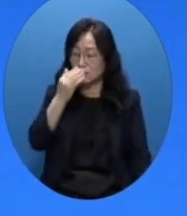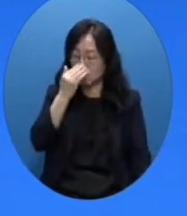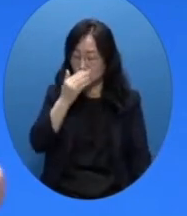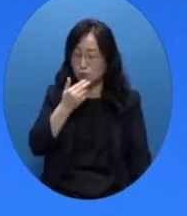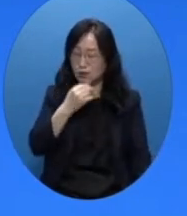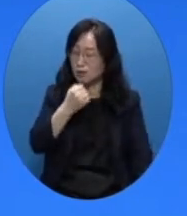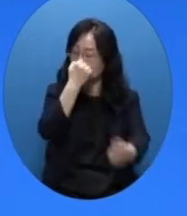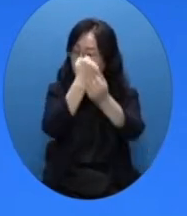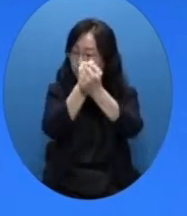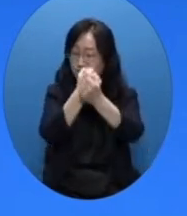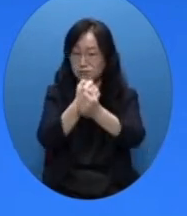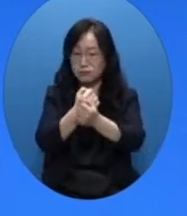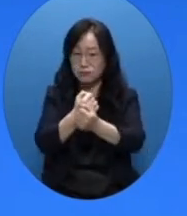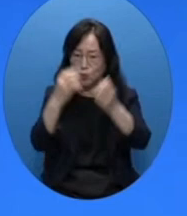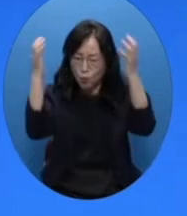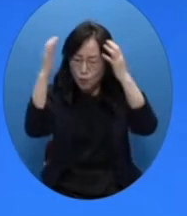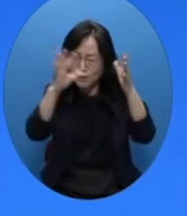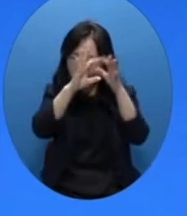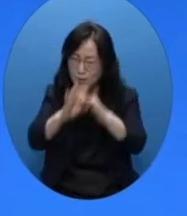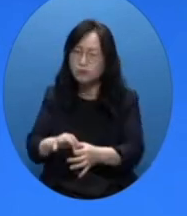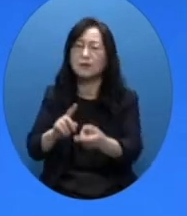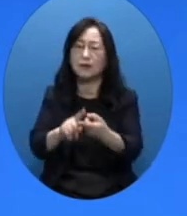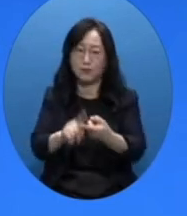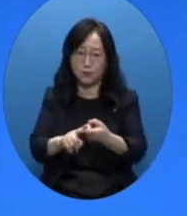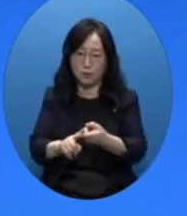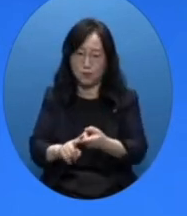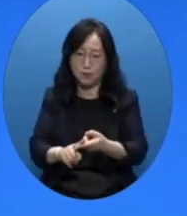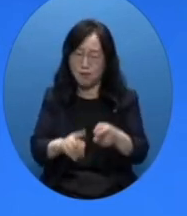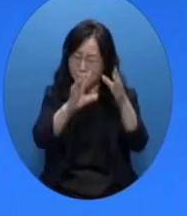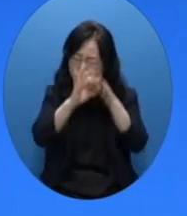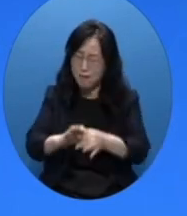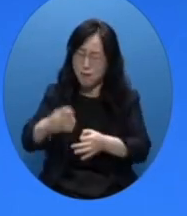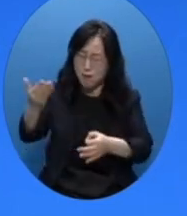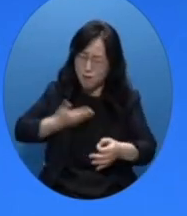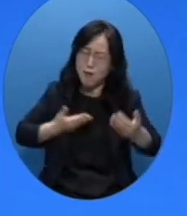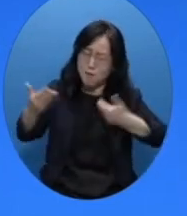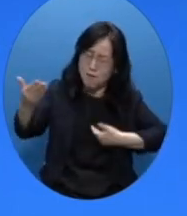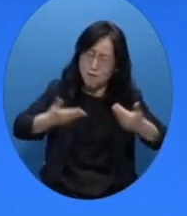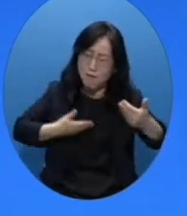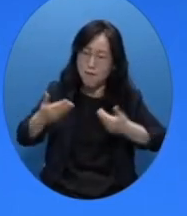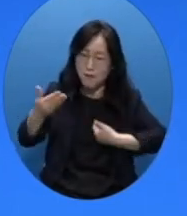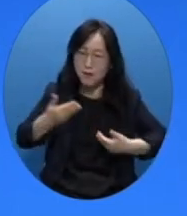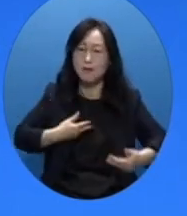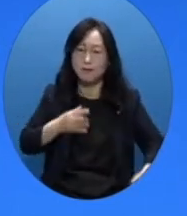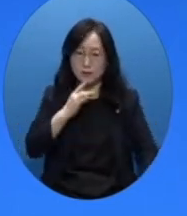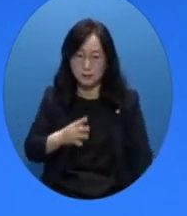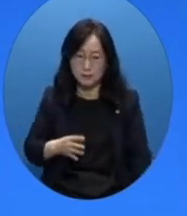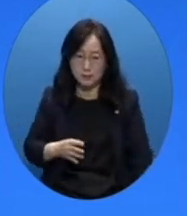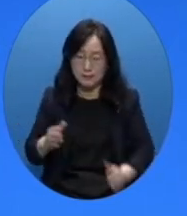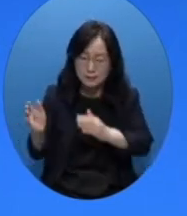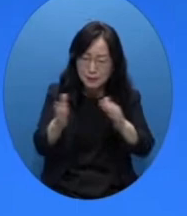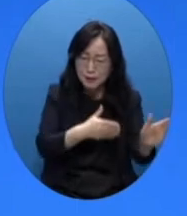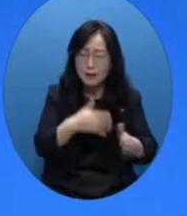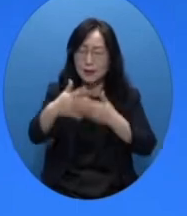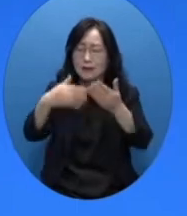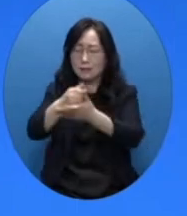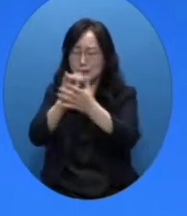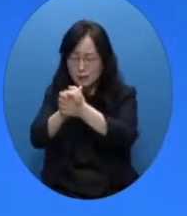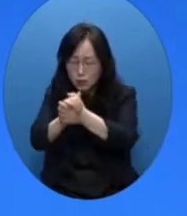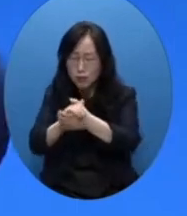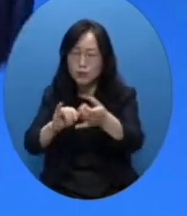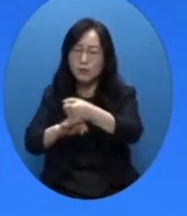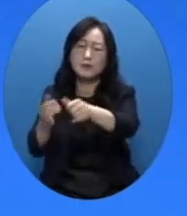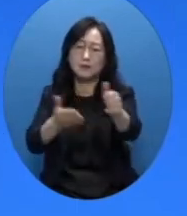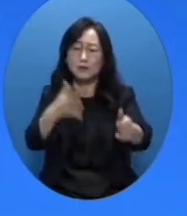우리 삶에서 고난이 떠나지 않는 것입니다. 계속해서 고난이 다가오고 또 다가옵니다. 우리는 먼저 주 앞에 그럴 때 엎드려야 됩니다.